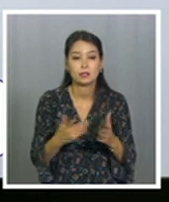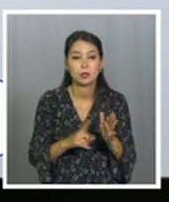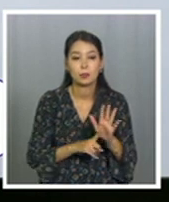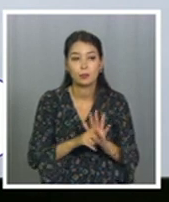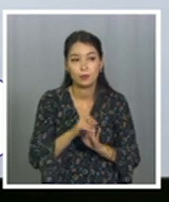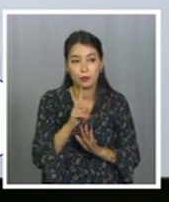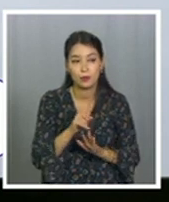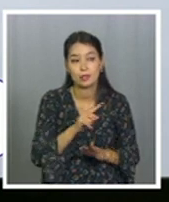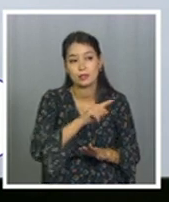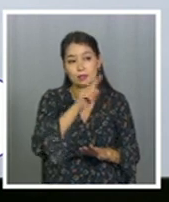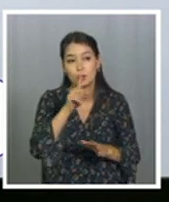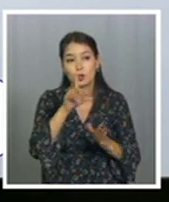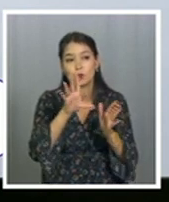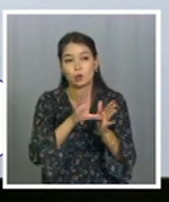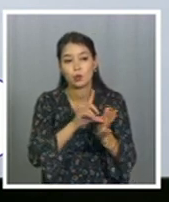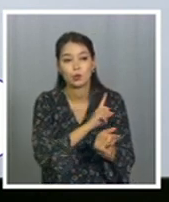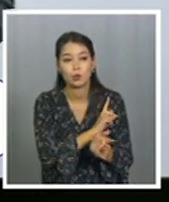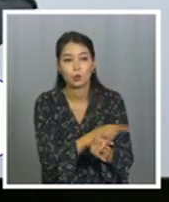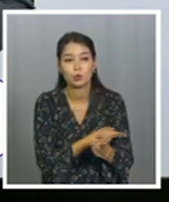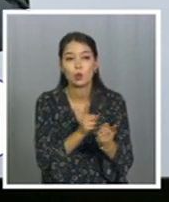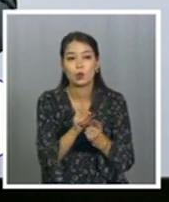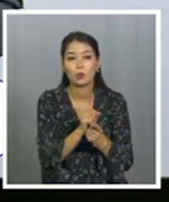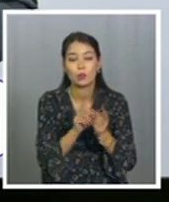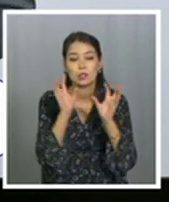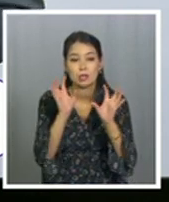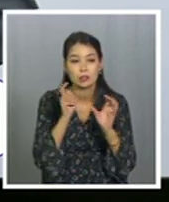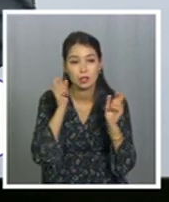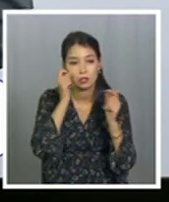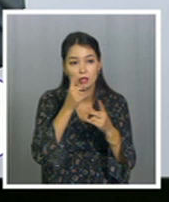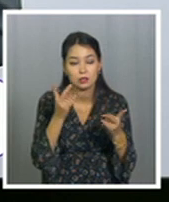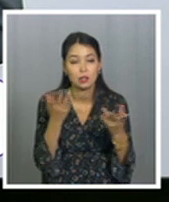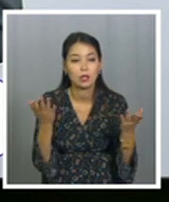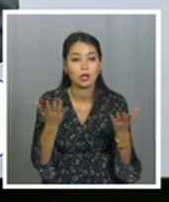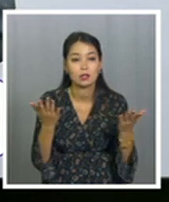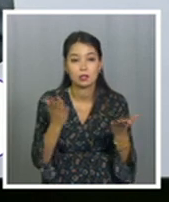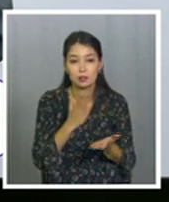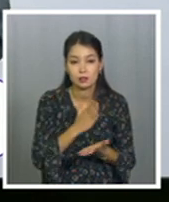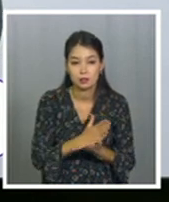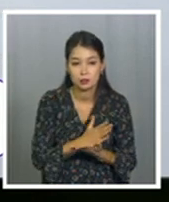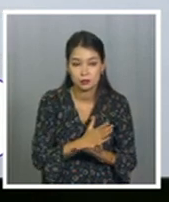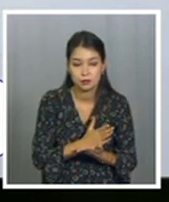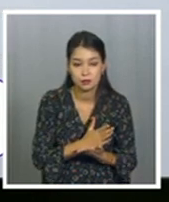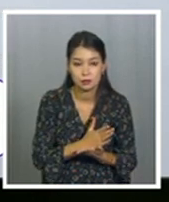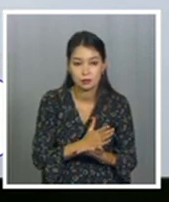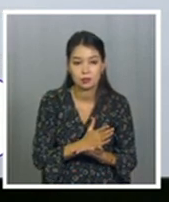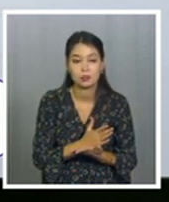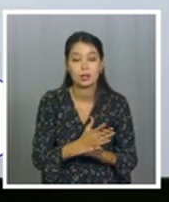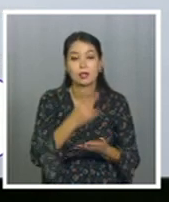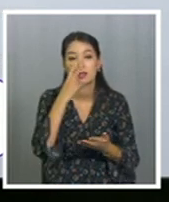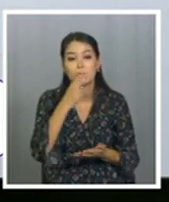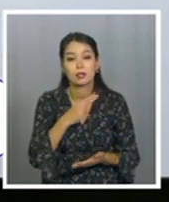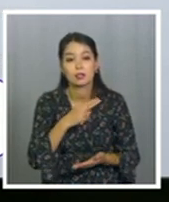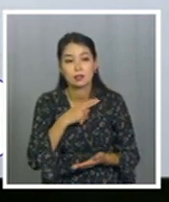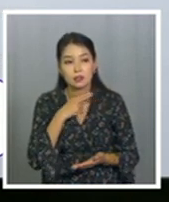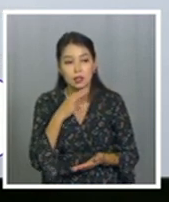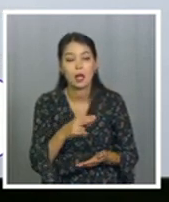тізбектегі тоқ күшінің өзгеру заңдылығын анықтауымыз керек. Қандай заңдылыққа бағынады? Енді қараңыздар, айнымалы тоқ